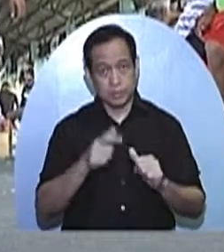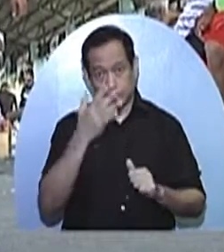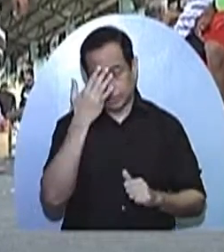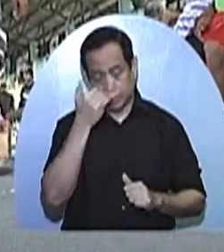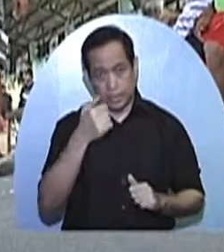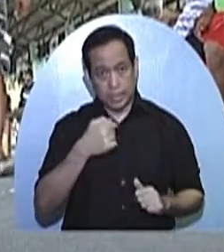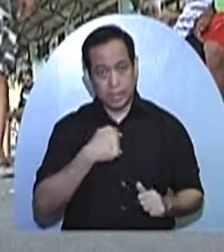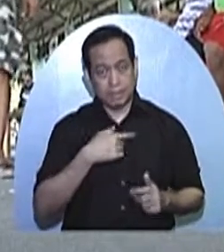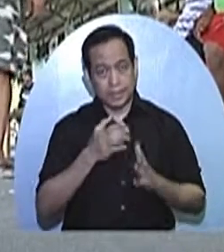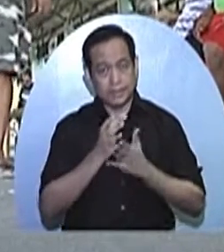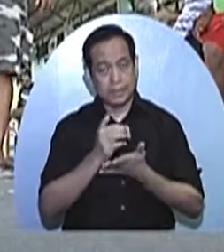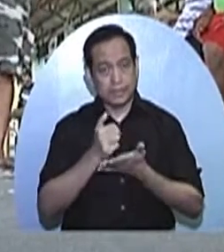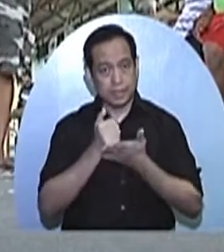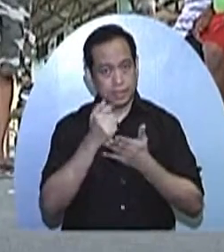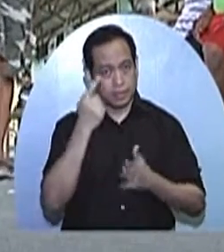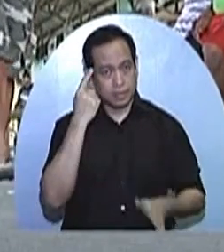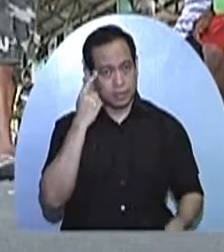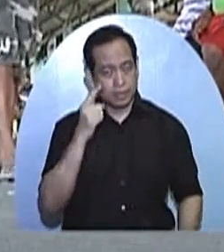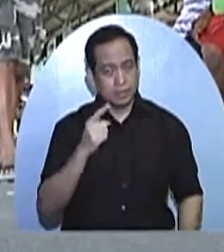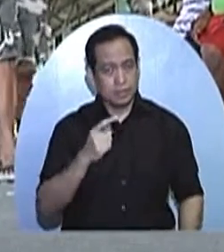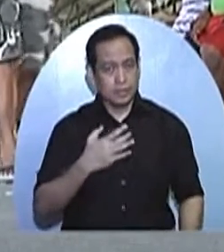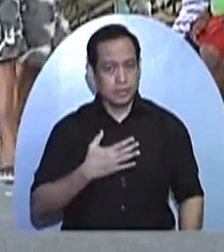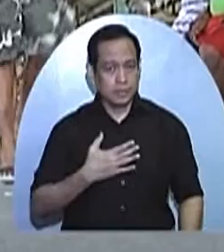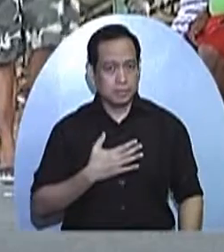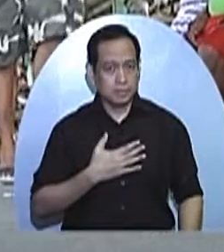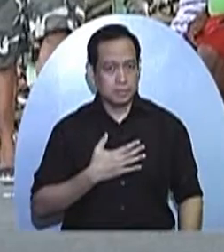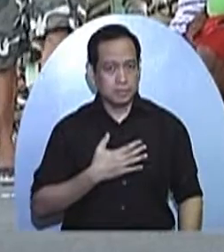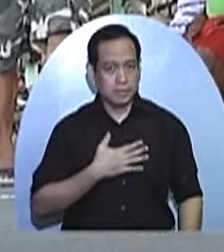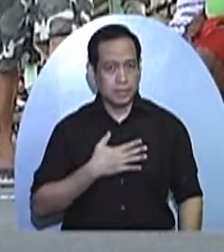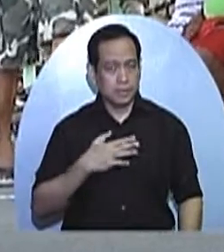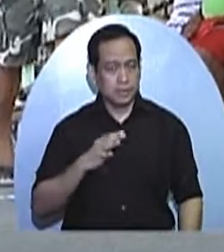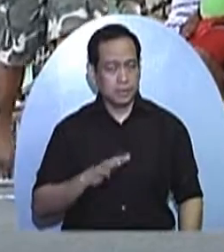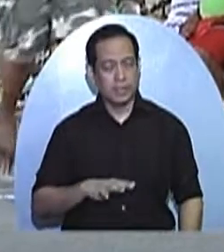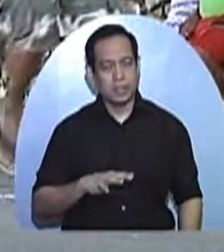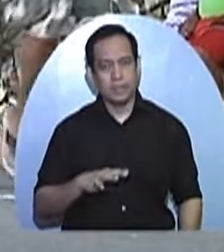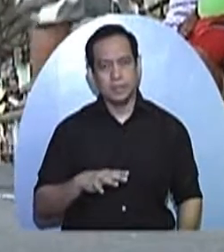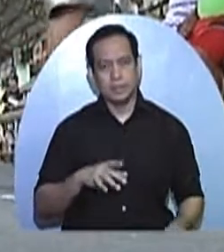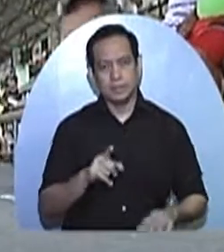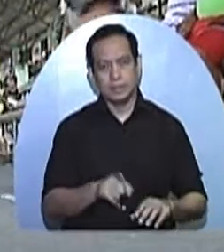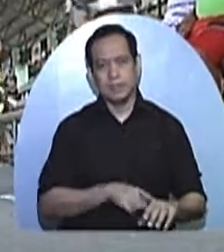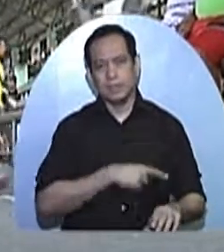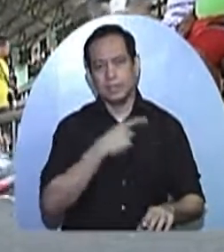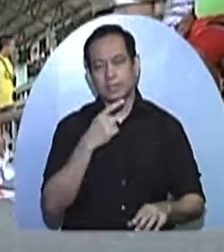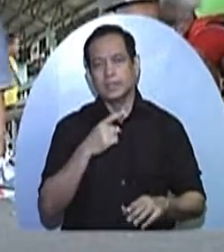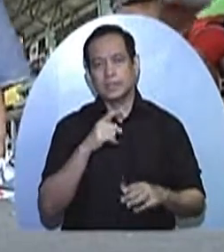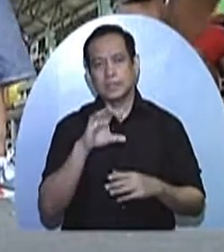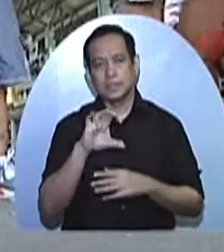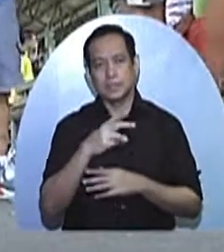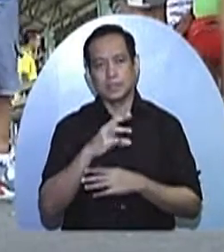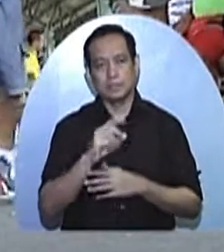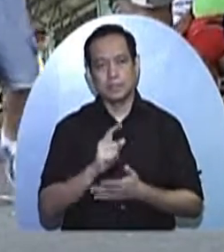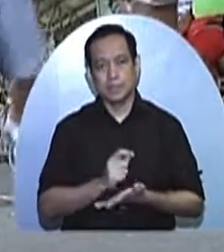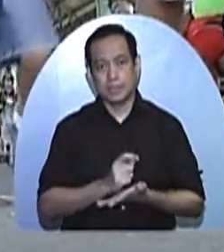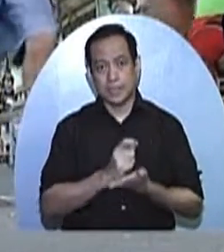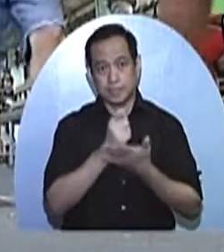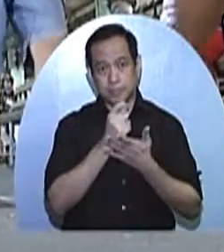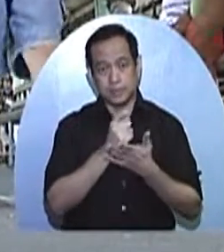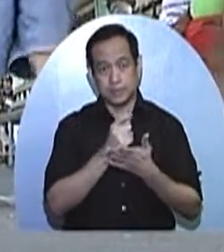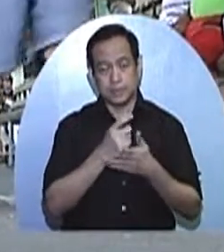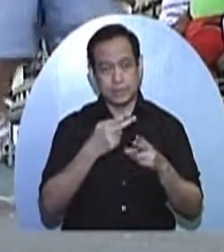Humingi po ako ng tulong sa inyo para po sa mahabang chemotherapy po ng aking anak na si Ryan